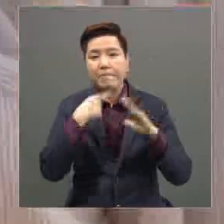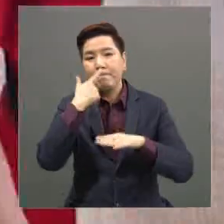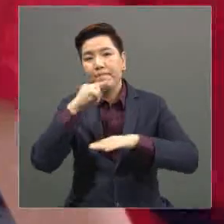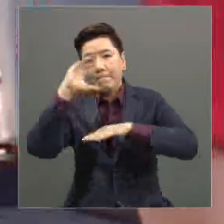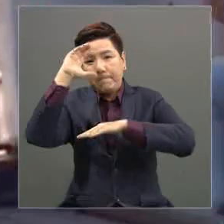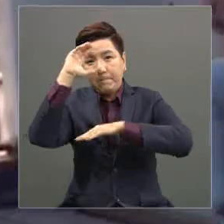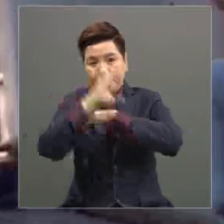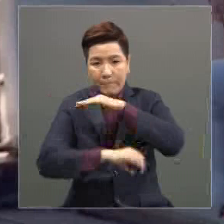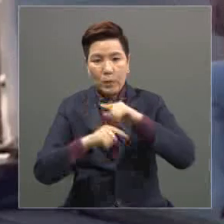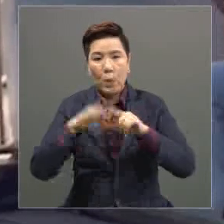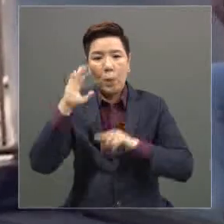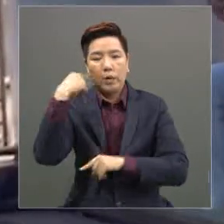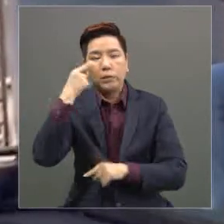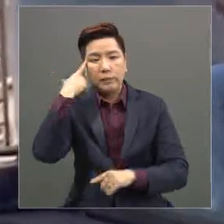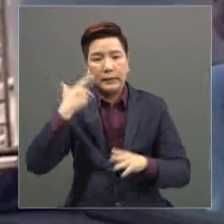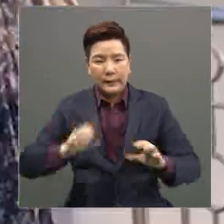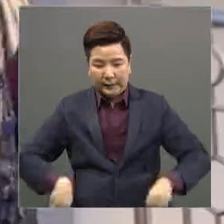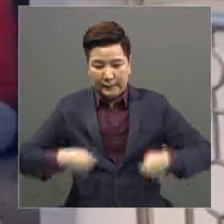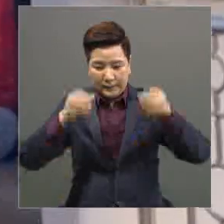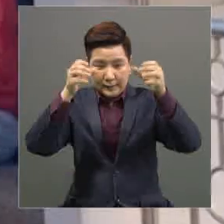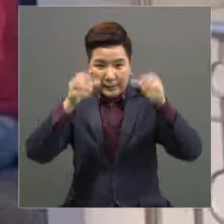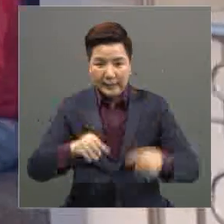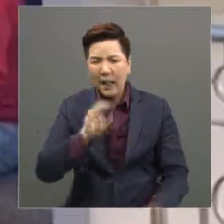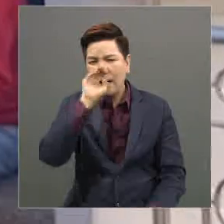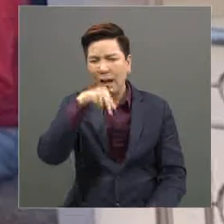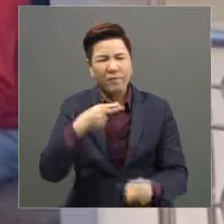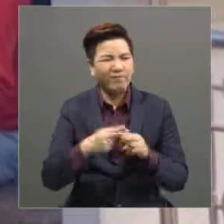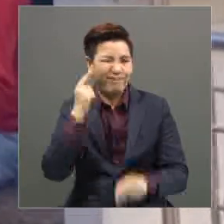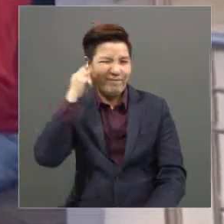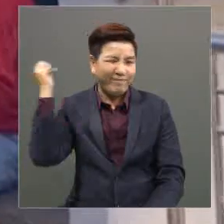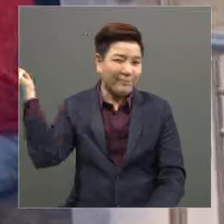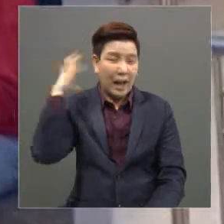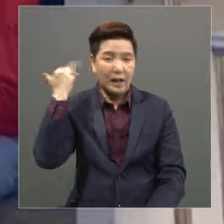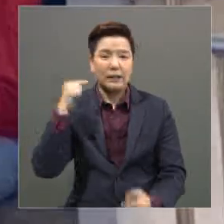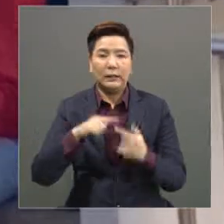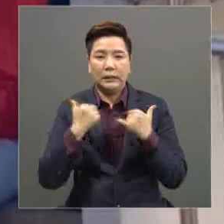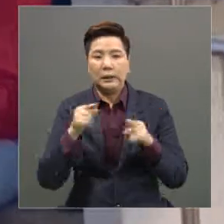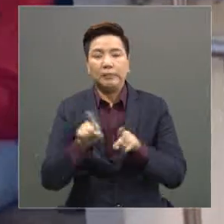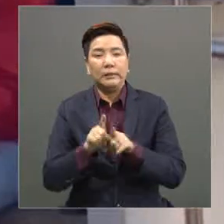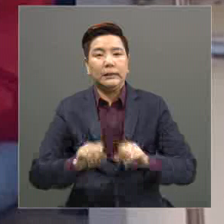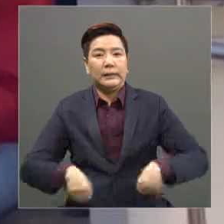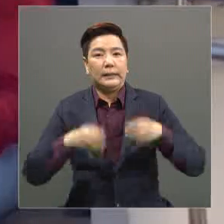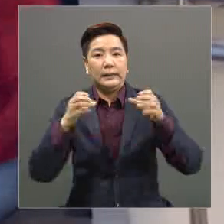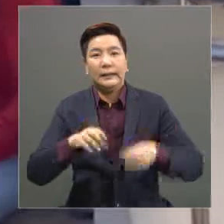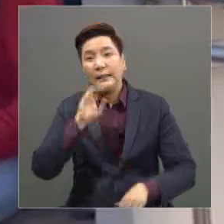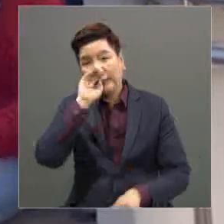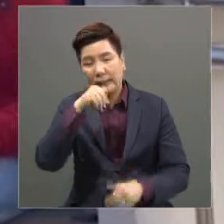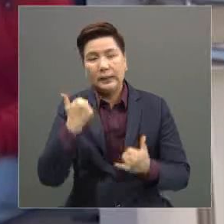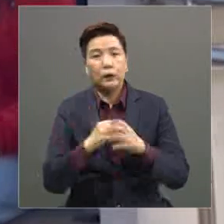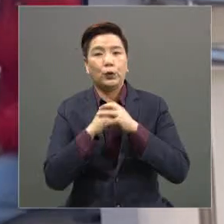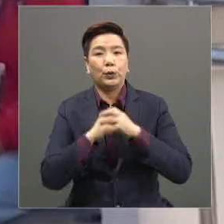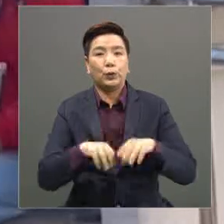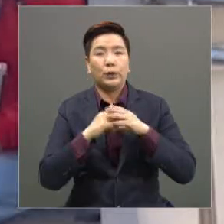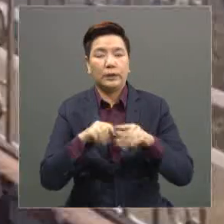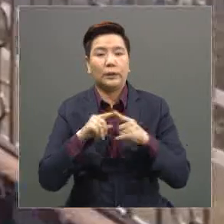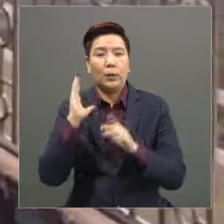กนะครับมีนักท่องเที่ยวบางคนใส่กางเกงช้างนะฮะที่ตอนนี้กำลังเป็นเทรนด์เป็นกระแสมาแรงอยู่ในขณะนี้สำหรับช่วงตรุษจีนมีนักท่